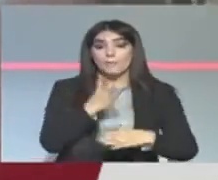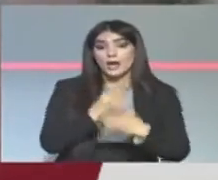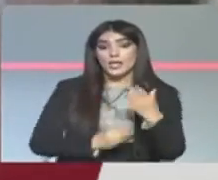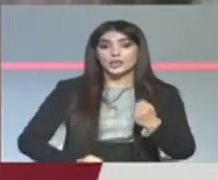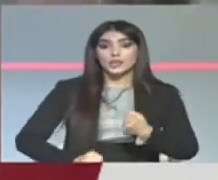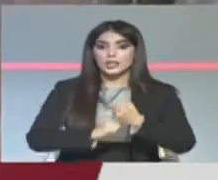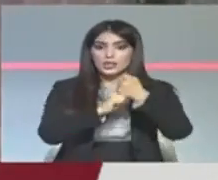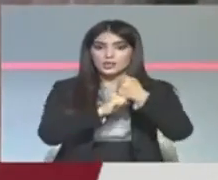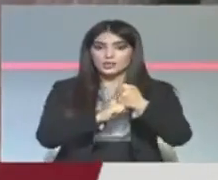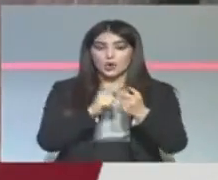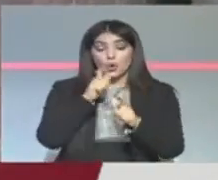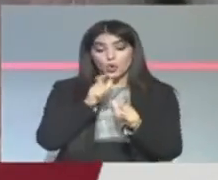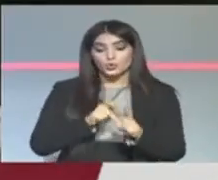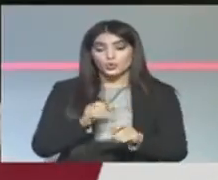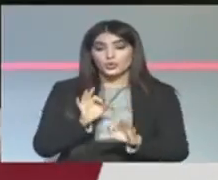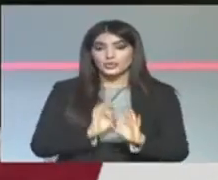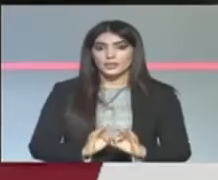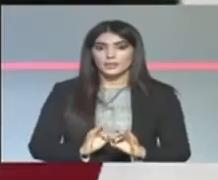الدعم والمراقبه